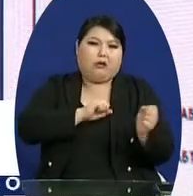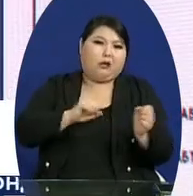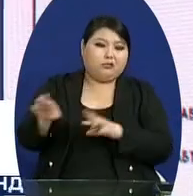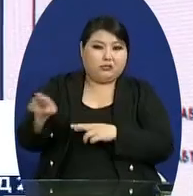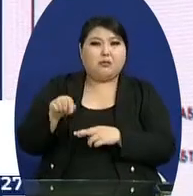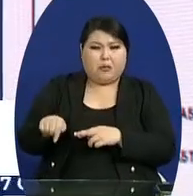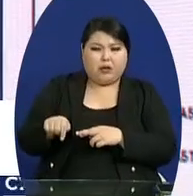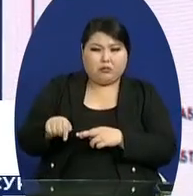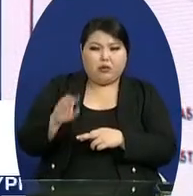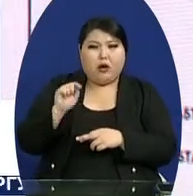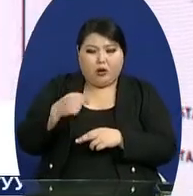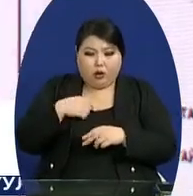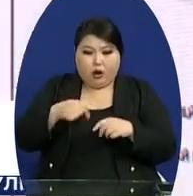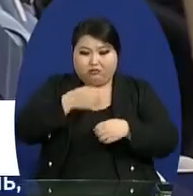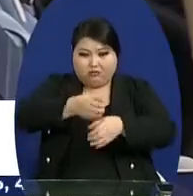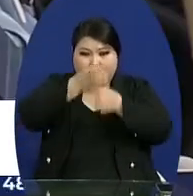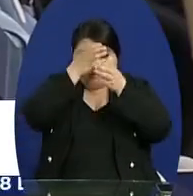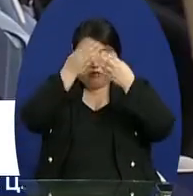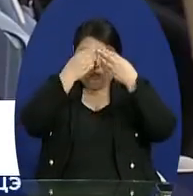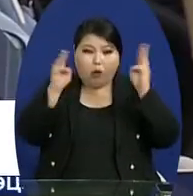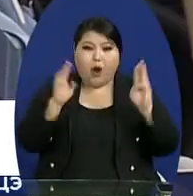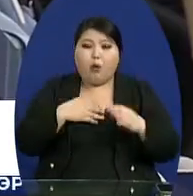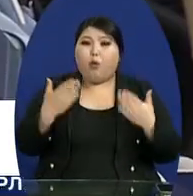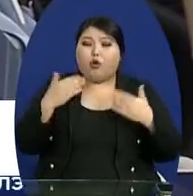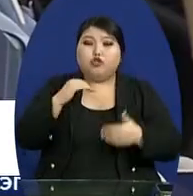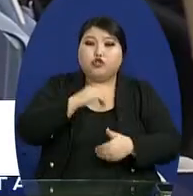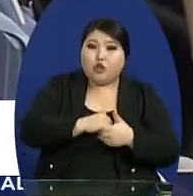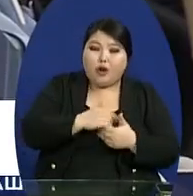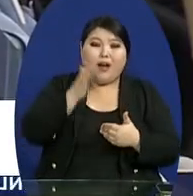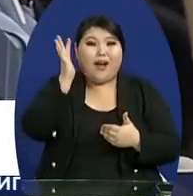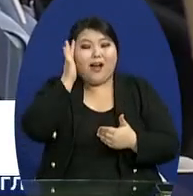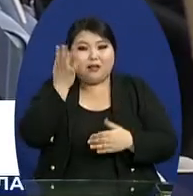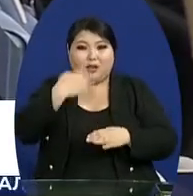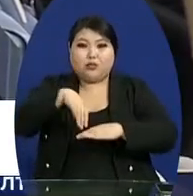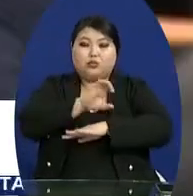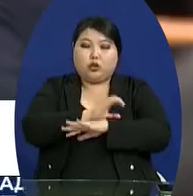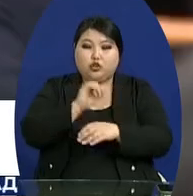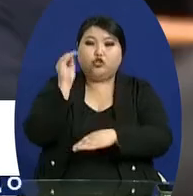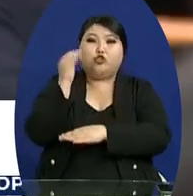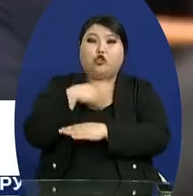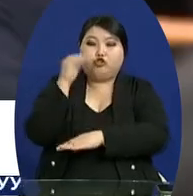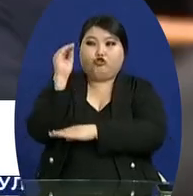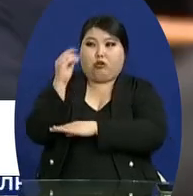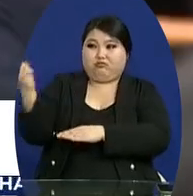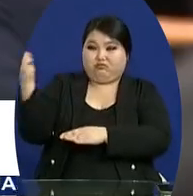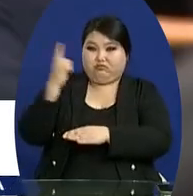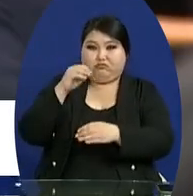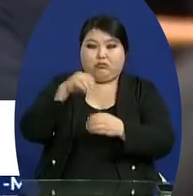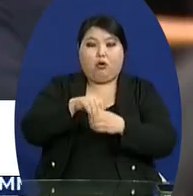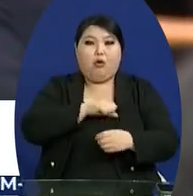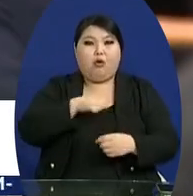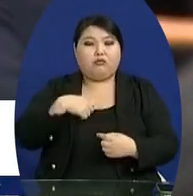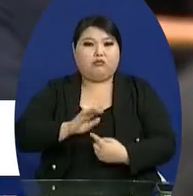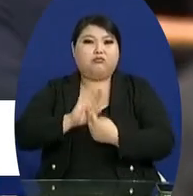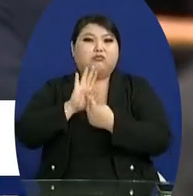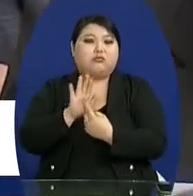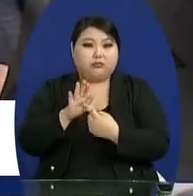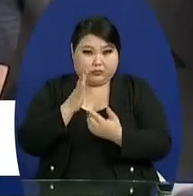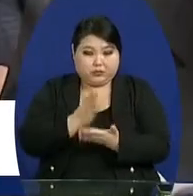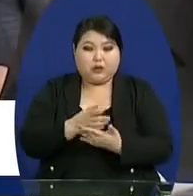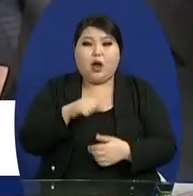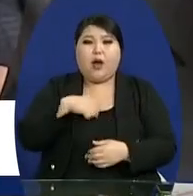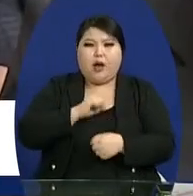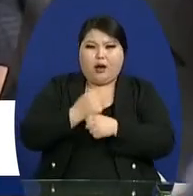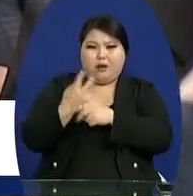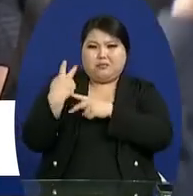болно. Өнөөдөр эрдэм шинжилгээний хурал дотоодын болон гадаадын их сургуулийн төлөөлөл оролцож өөрсдийн байр суурийг илэрхийлж байна. Хариуцлагатай